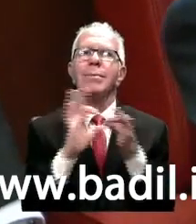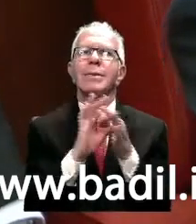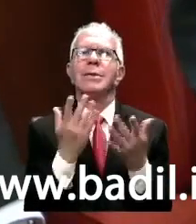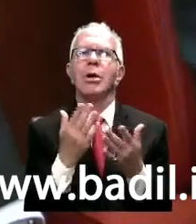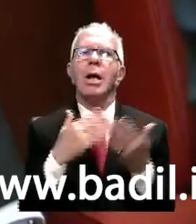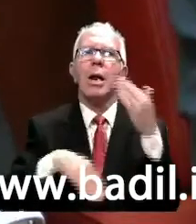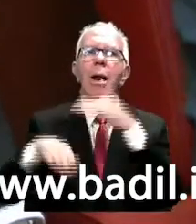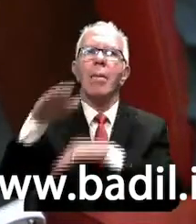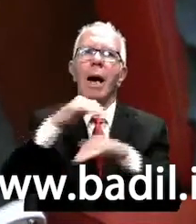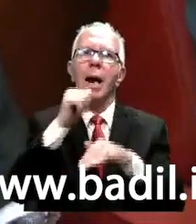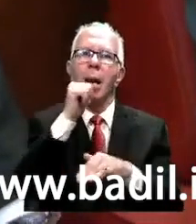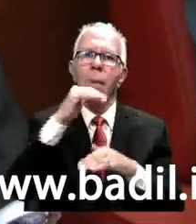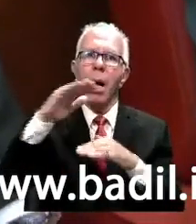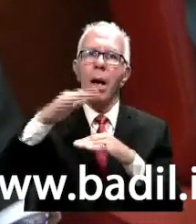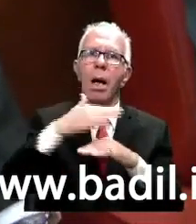ابتداء من هذه